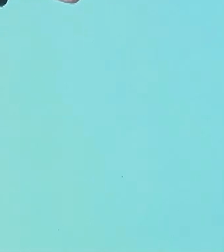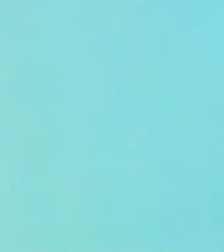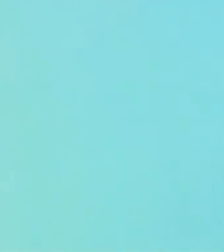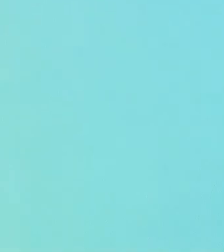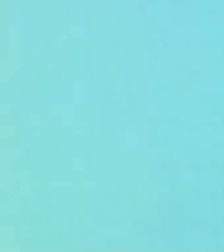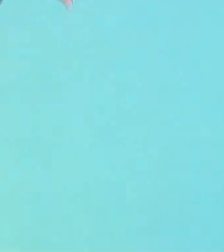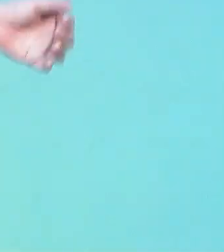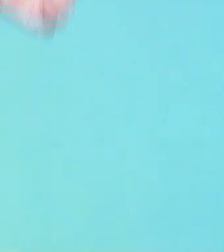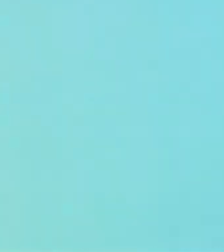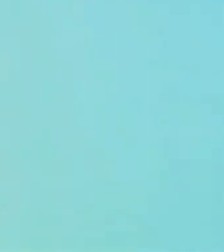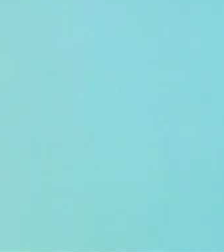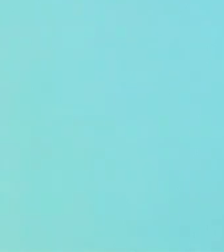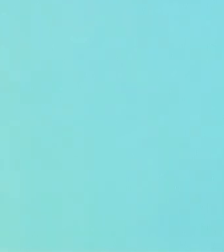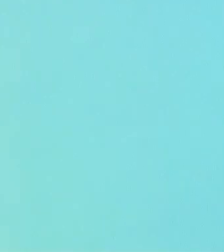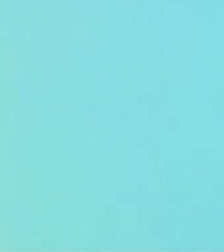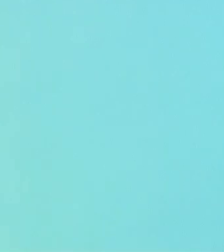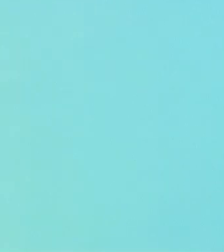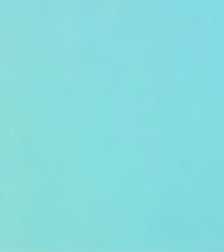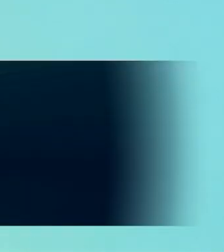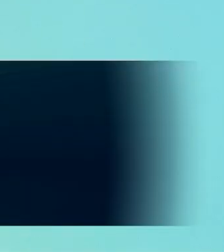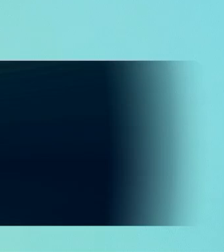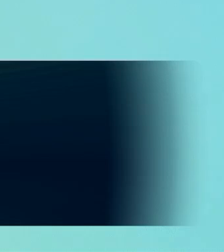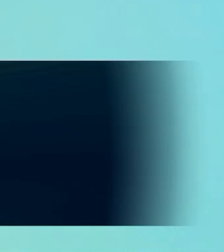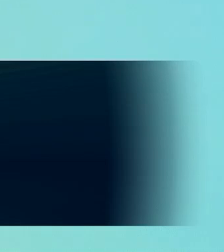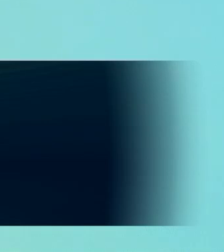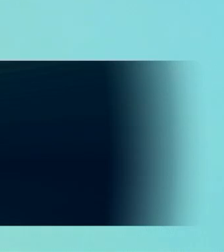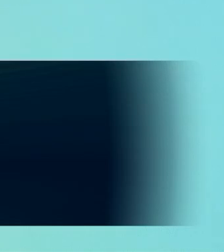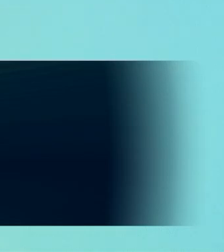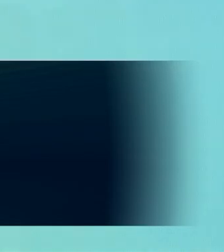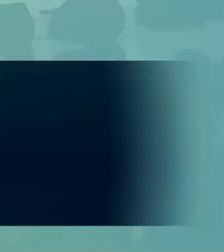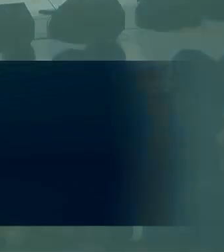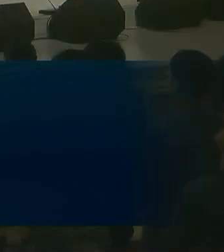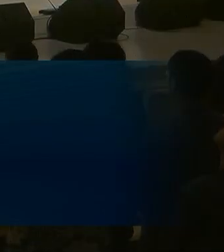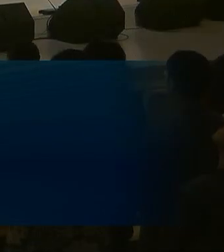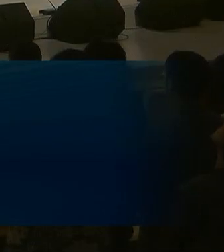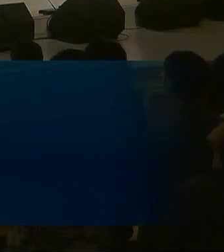기도하며 나가겠습니다. 주여,